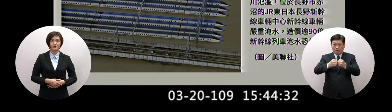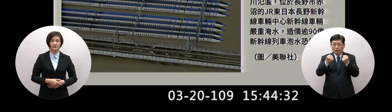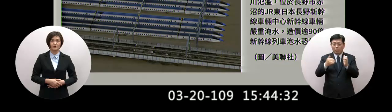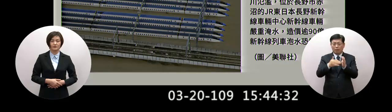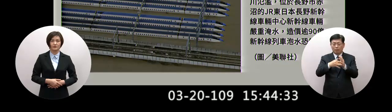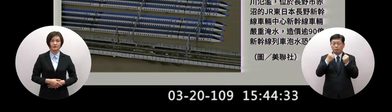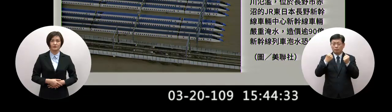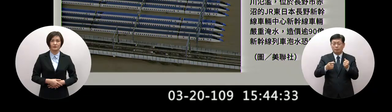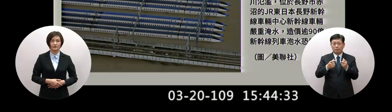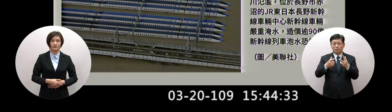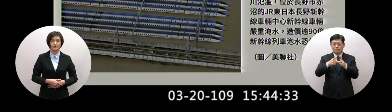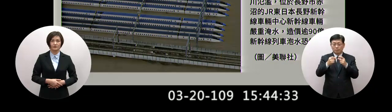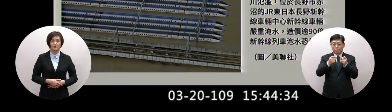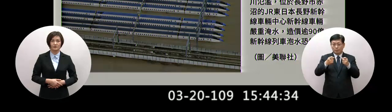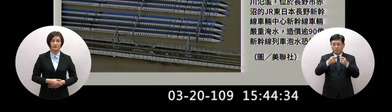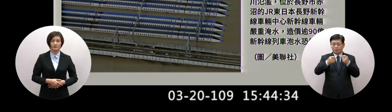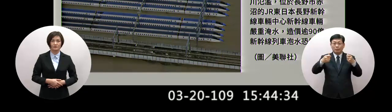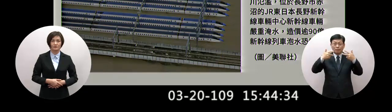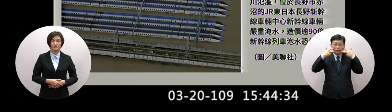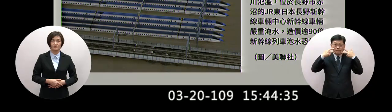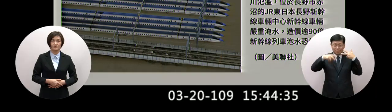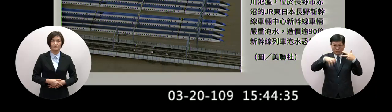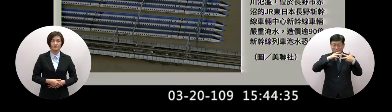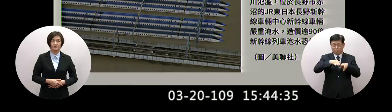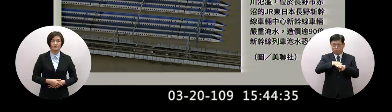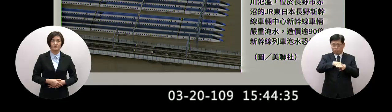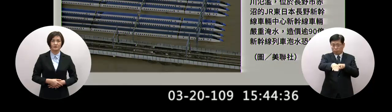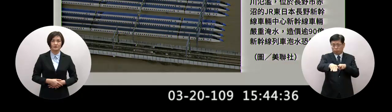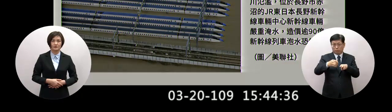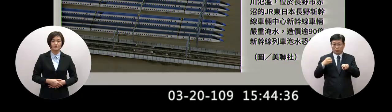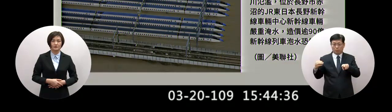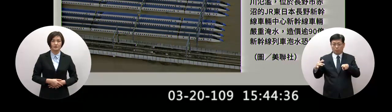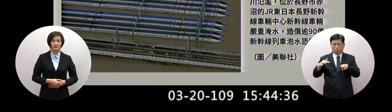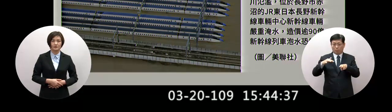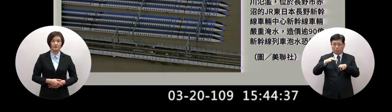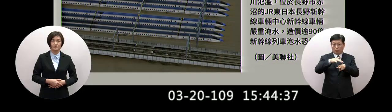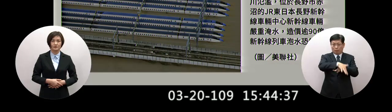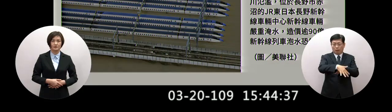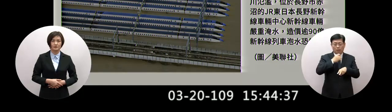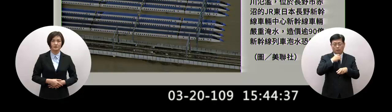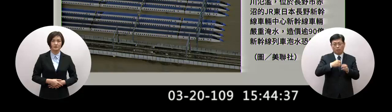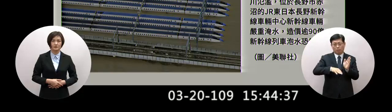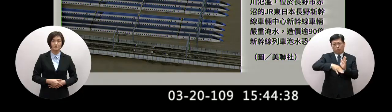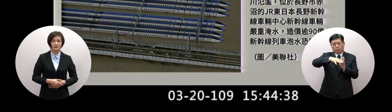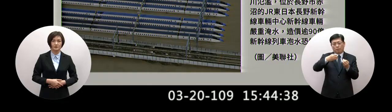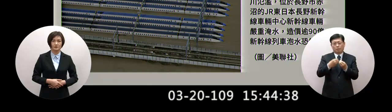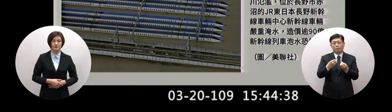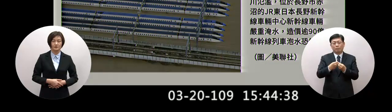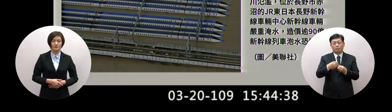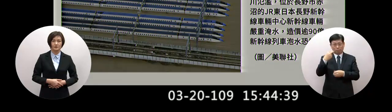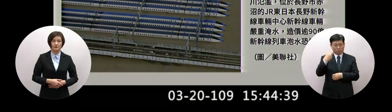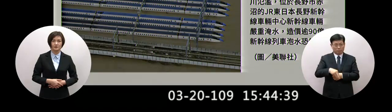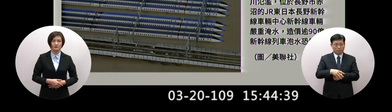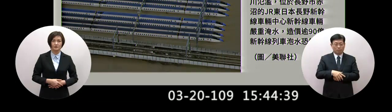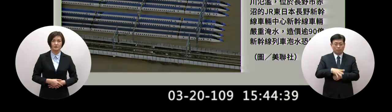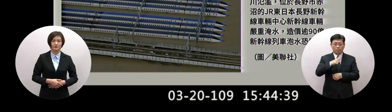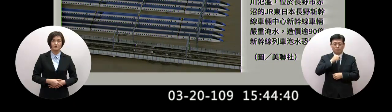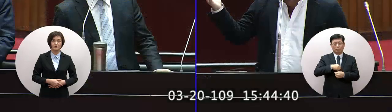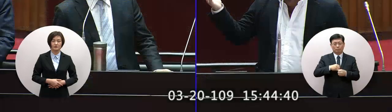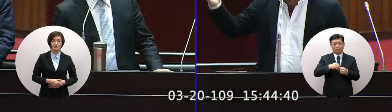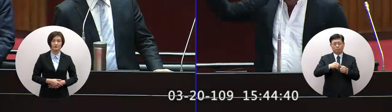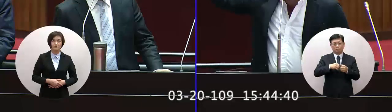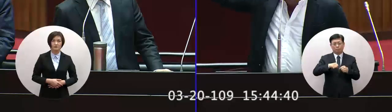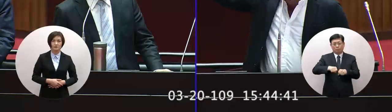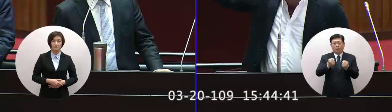市的这个车辆中心里面的这些新干线的车辆，那就泡水哦，甚至是报废